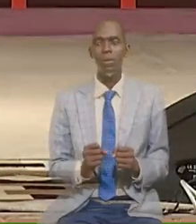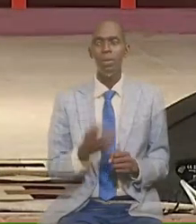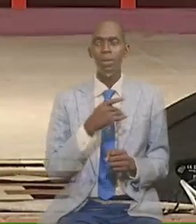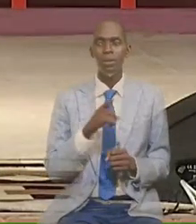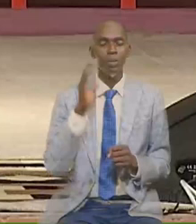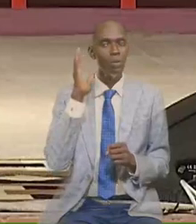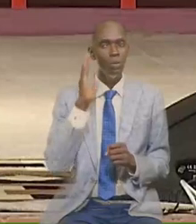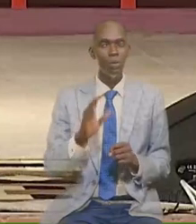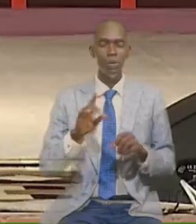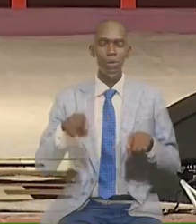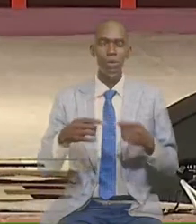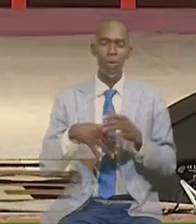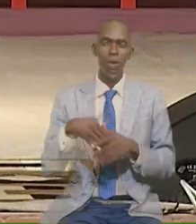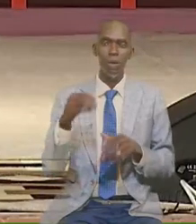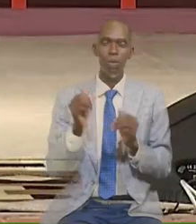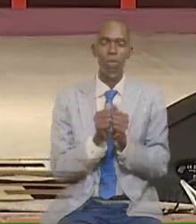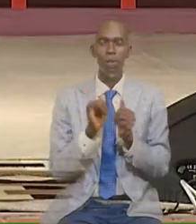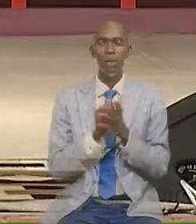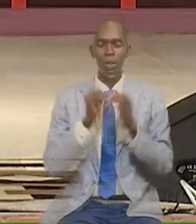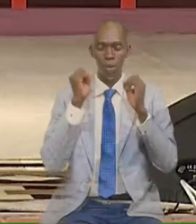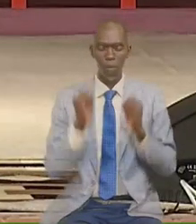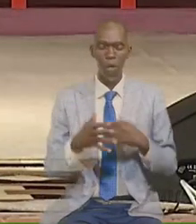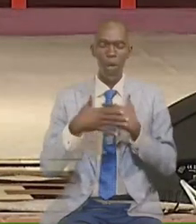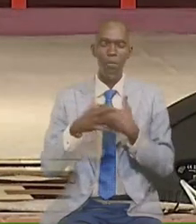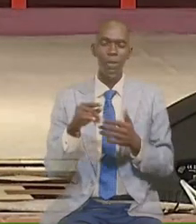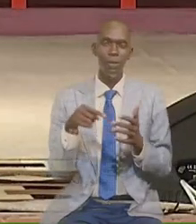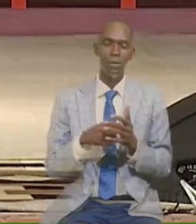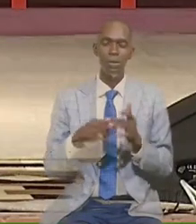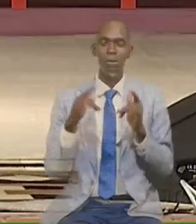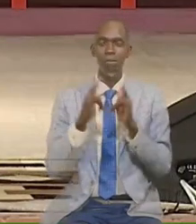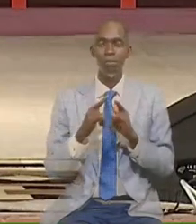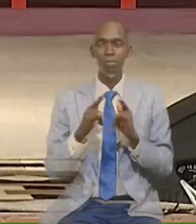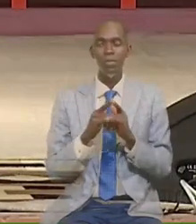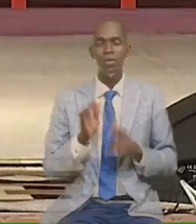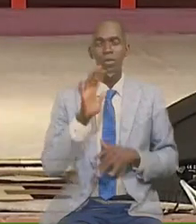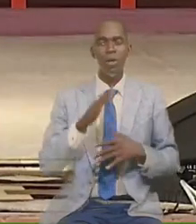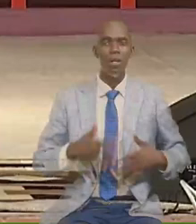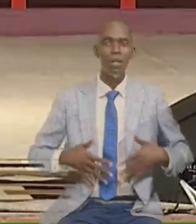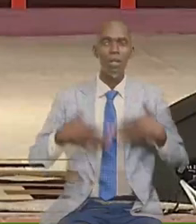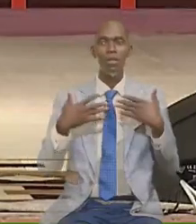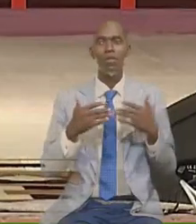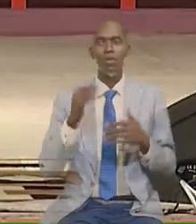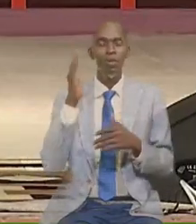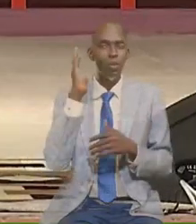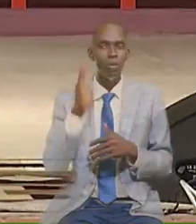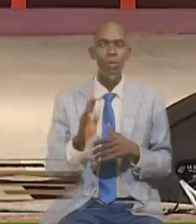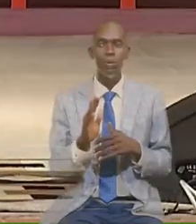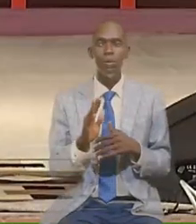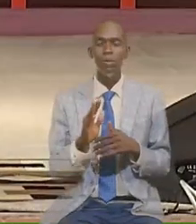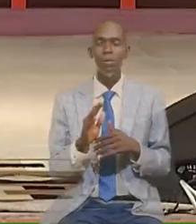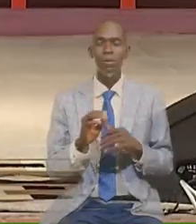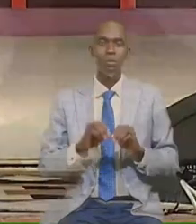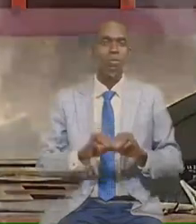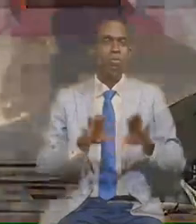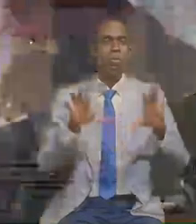et vous irez dans cette puissance après cette retraite votre vie sera radio Spartoo